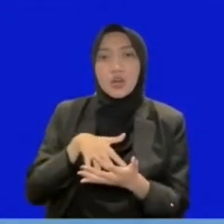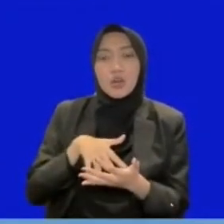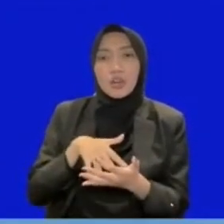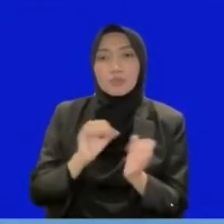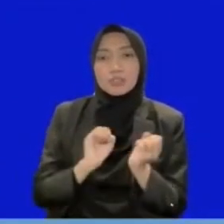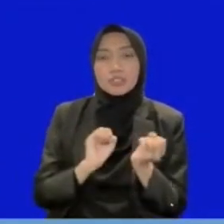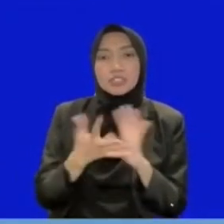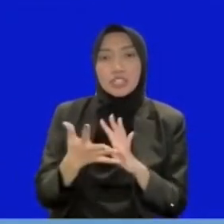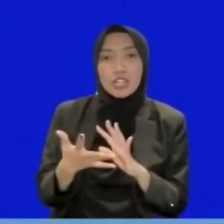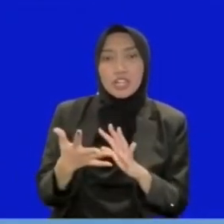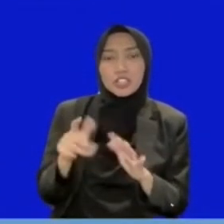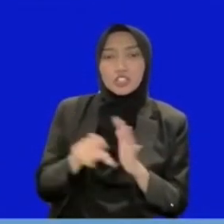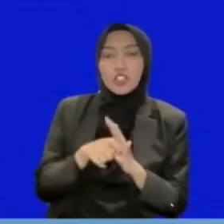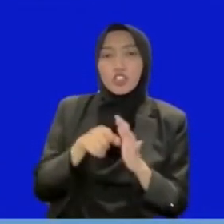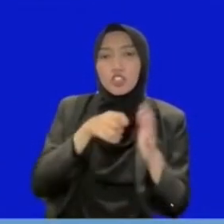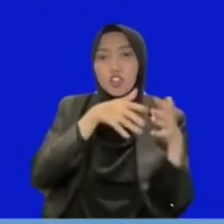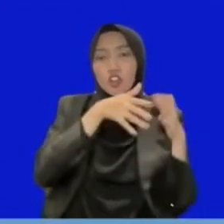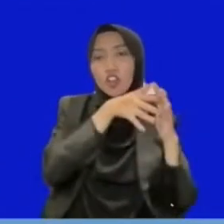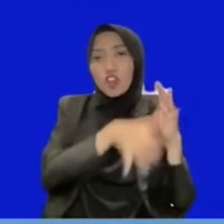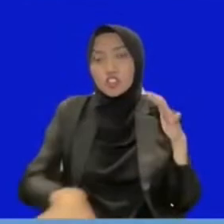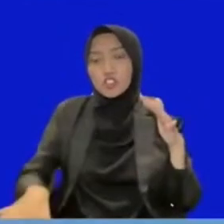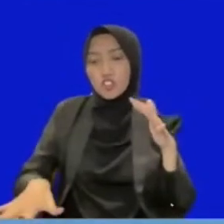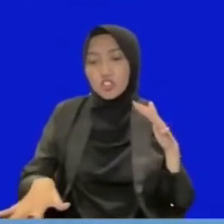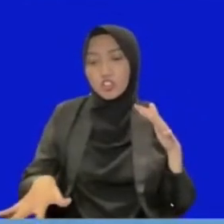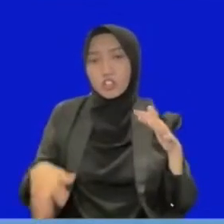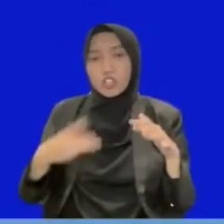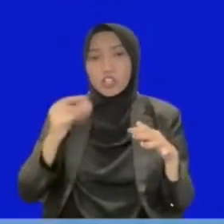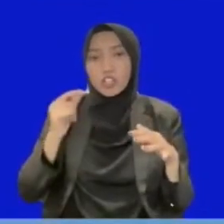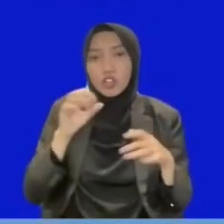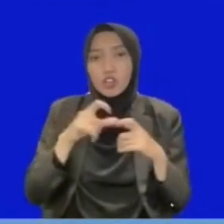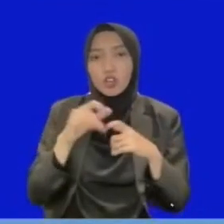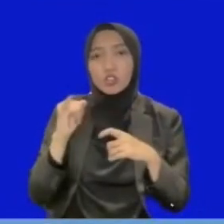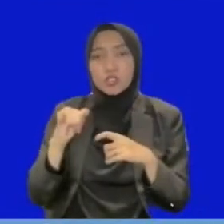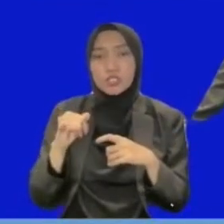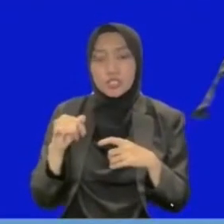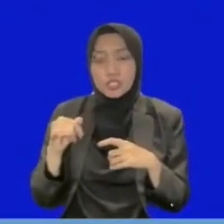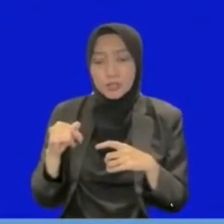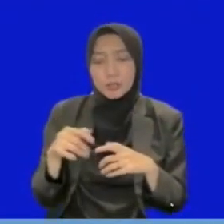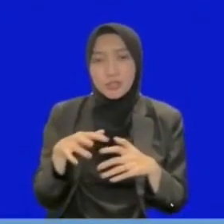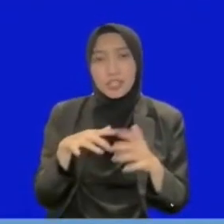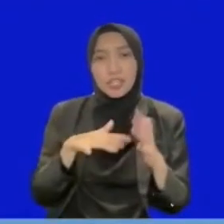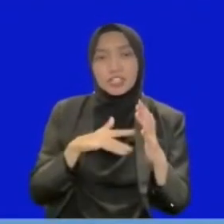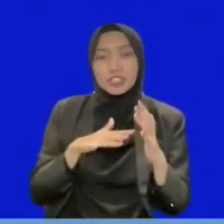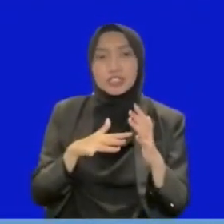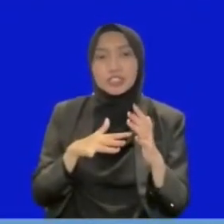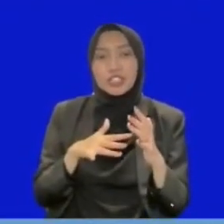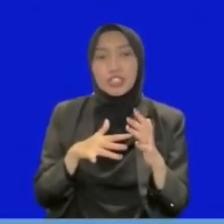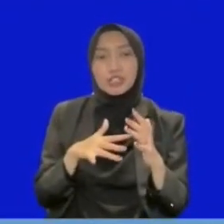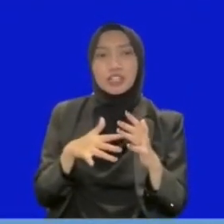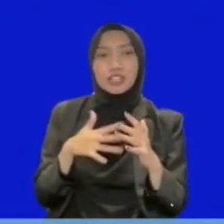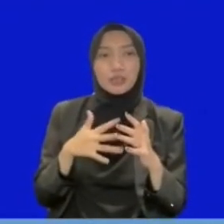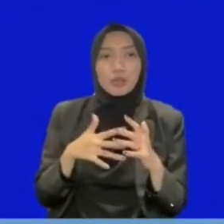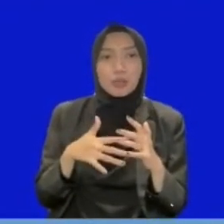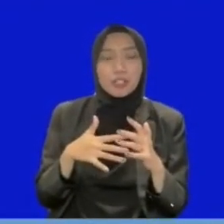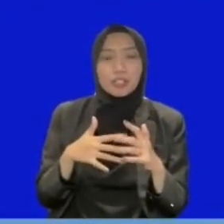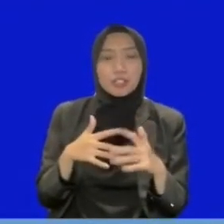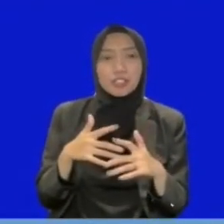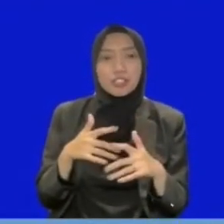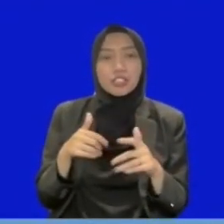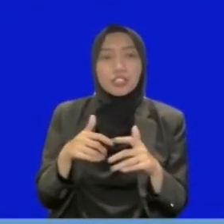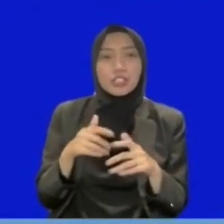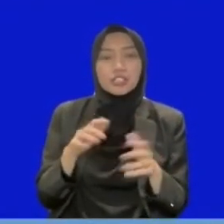bencana seperti longsor, kemudian ada erosi seperti itu. Dan kita mencoba melakukan kajian konservasi baik untuk koleksi maupun di lahannya. Kemudian